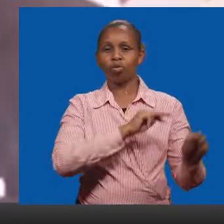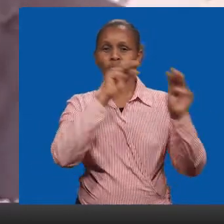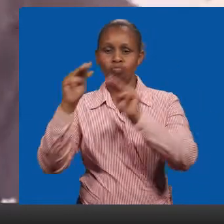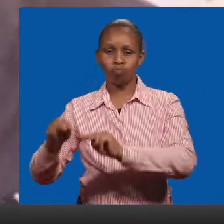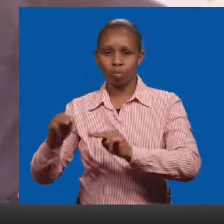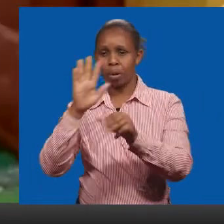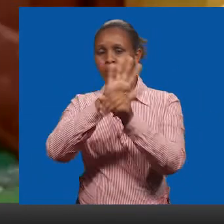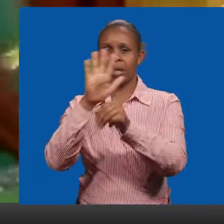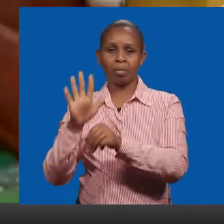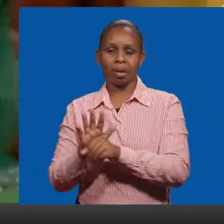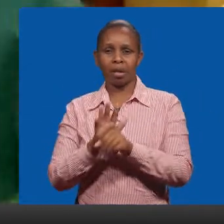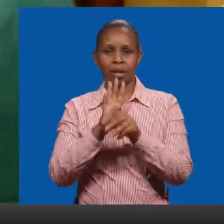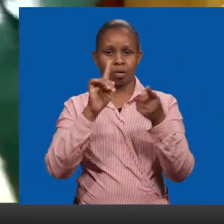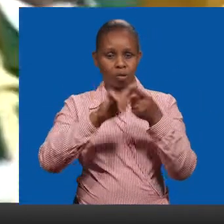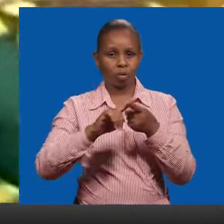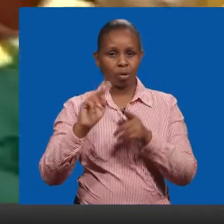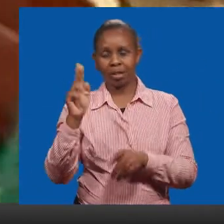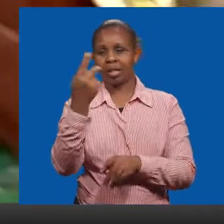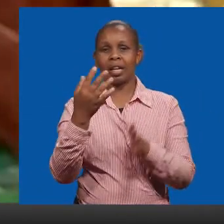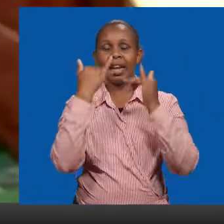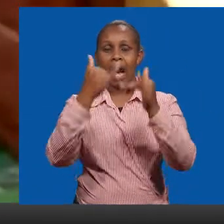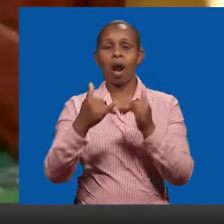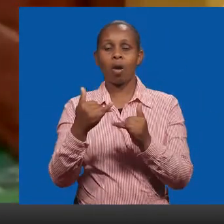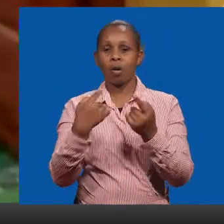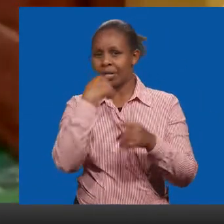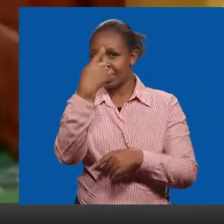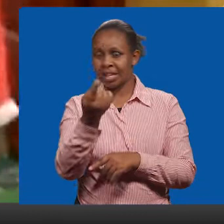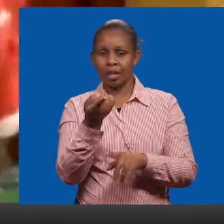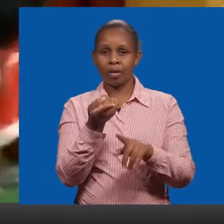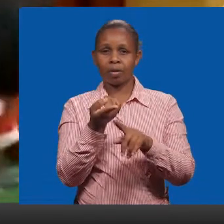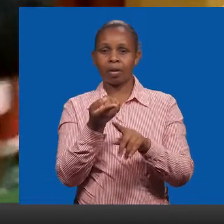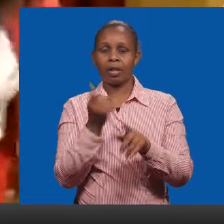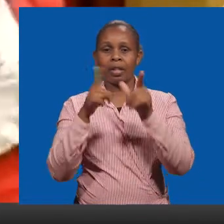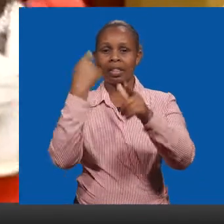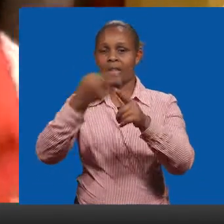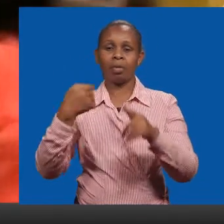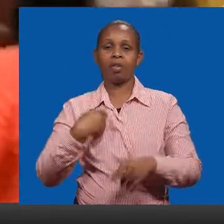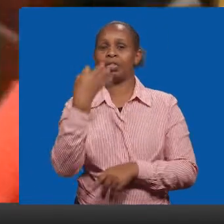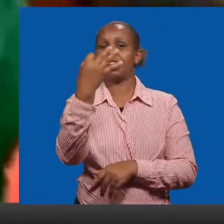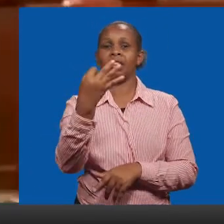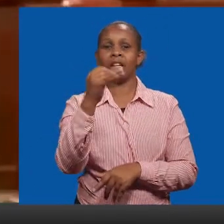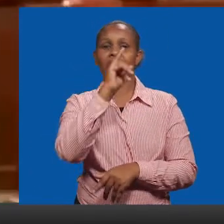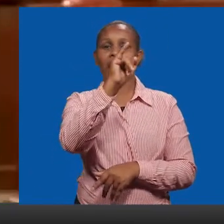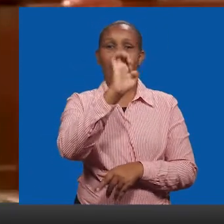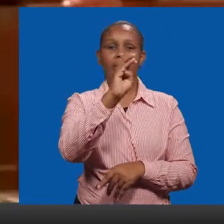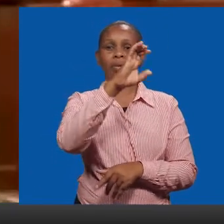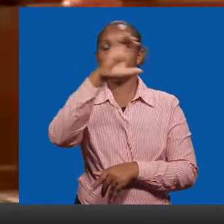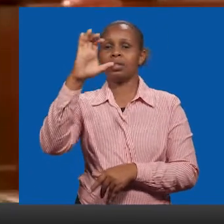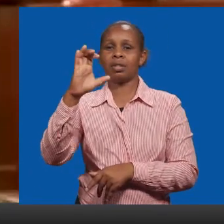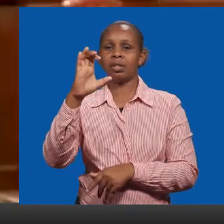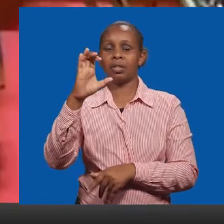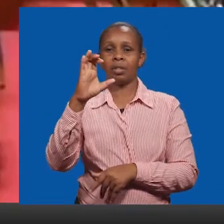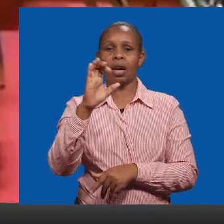mambo mingi. Nisemi hizi kutoka kwa viongozi wa chama tawala cha Kenya Kwanza waliwataka makamishina watatu wa